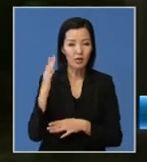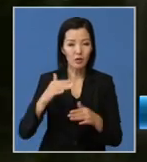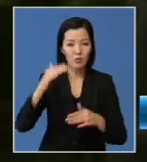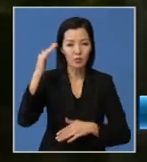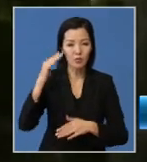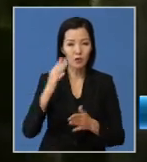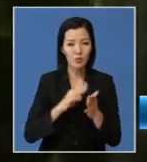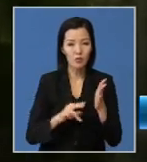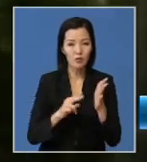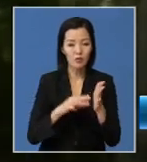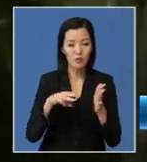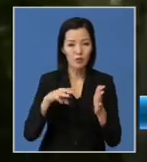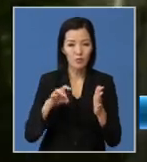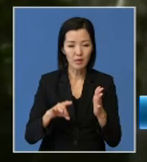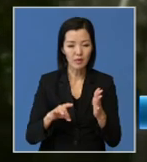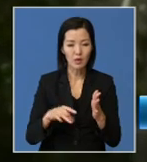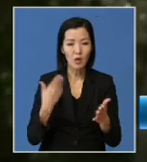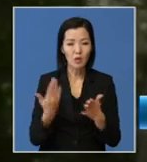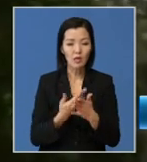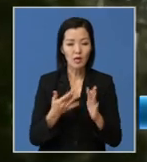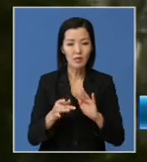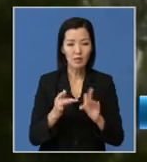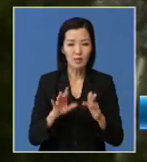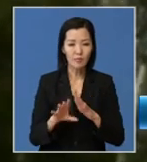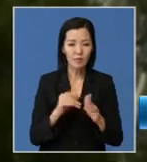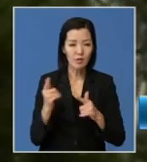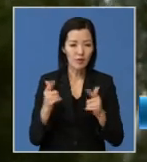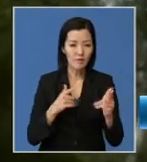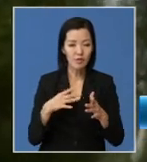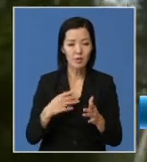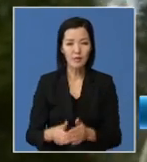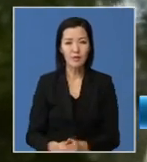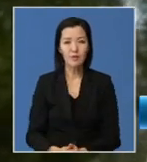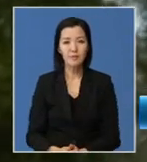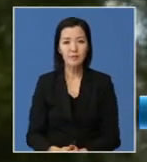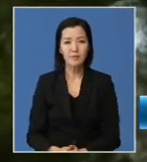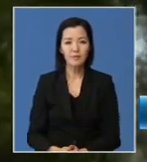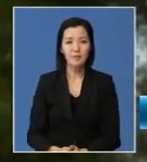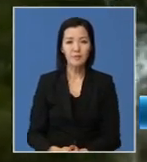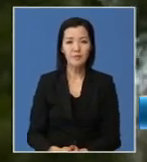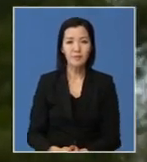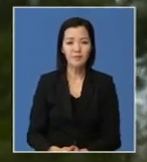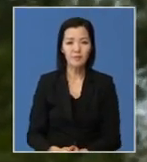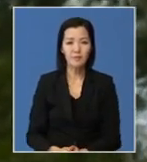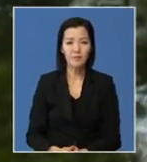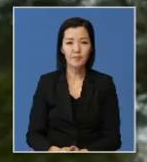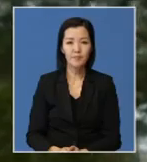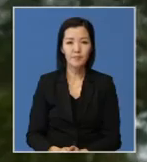ұзындығы 97 метрге жеткен. Топтаманы ғаламтор ақпараттарымен дайындаған Мадина Берқызы, Амина Құдайберген, Жетісу